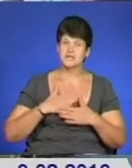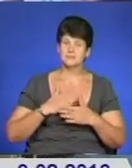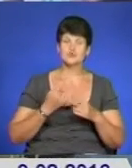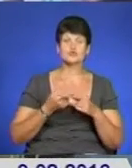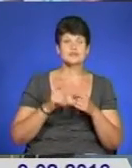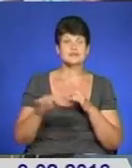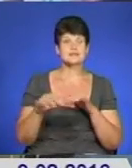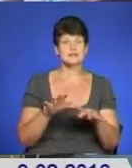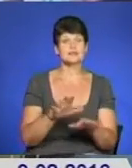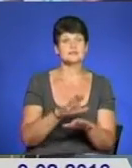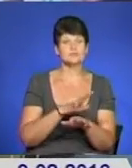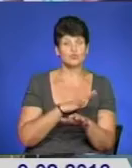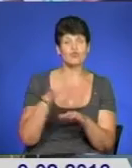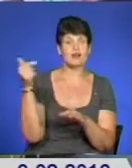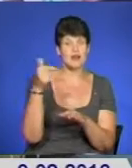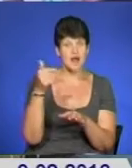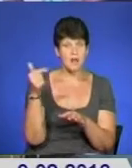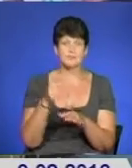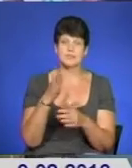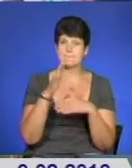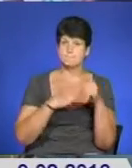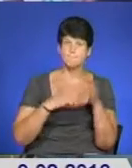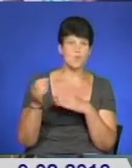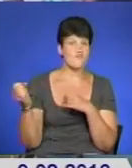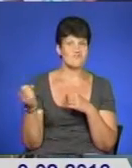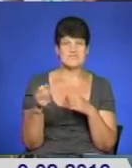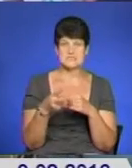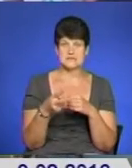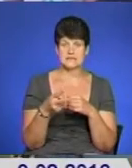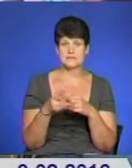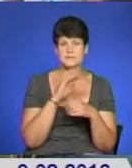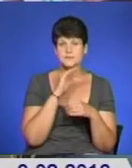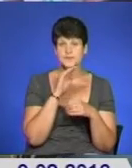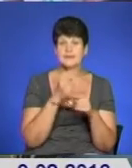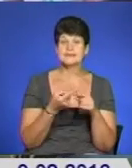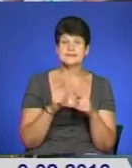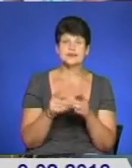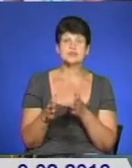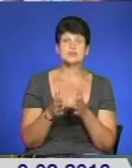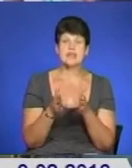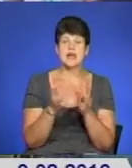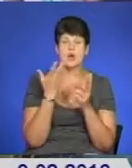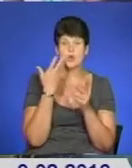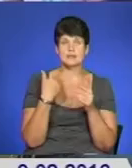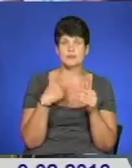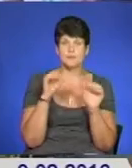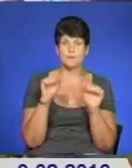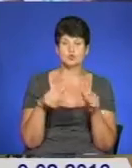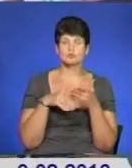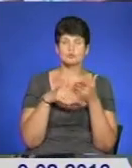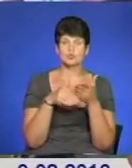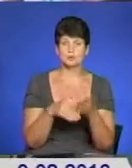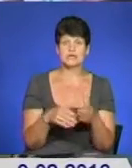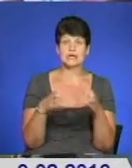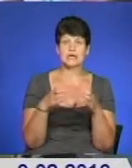відбувся дуже грамотний дуже професійний це шлях Коли ми можемо допомогти